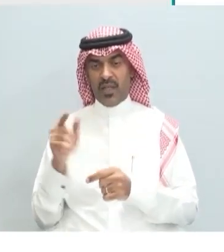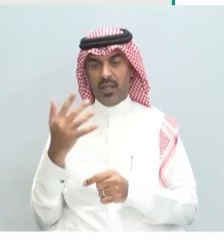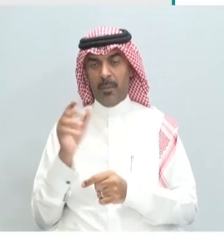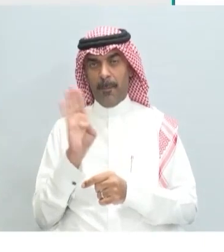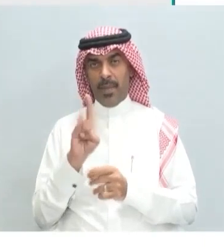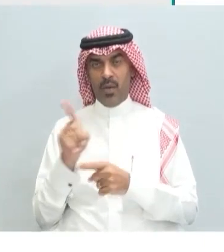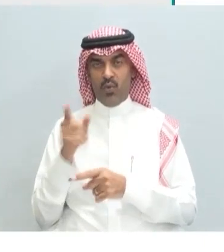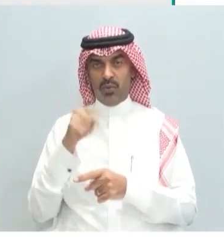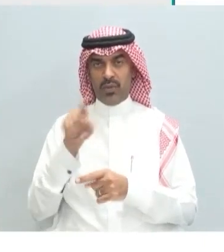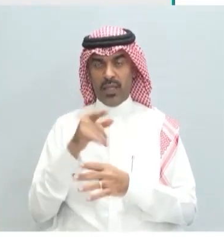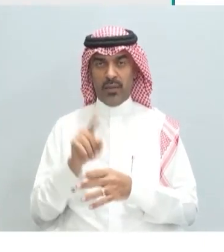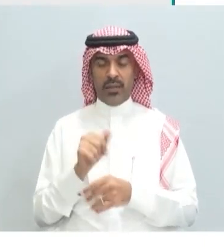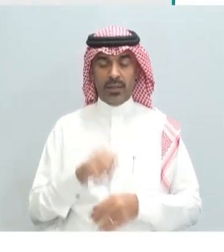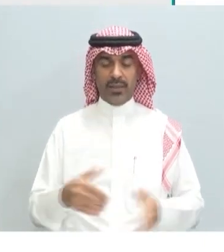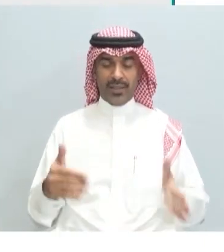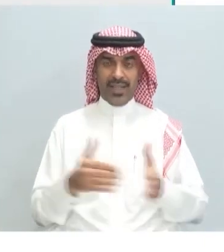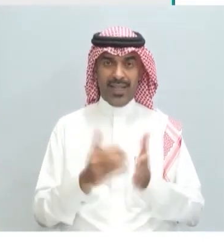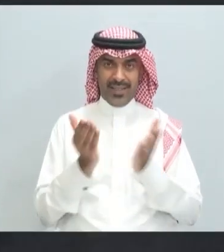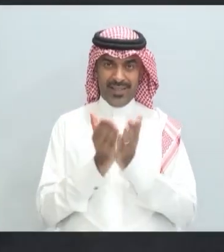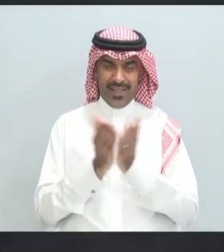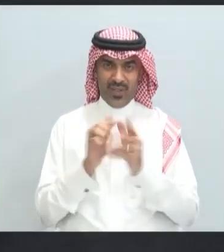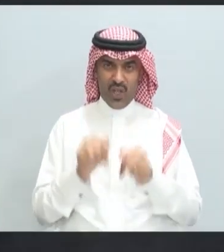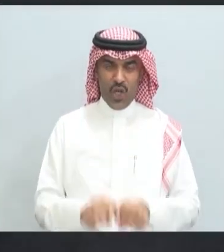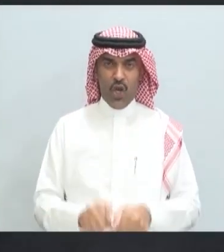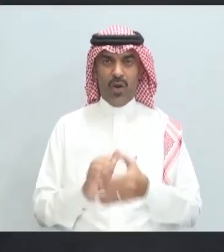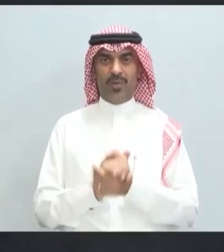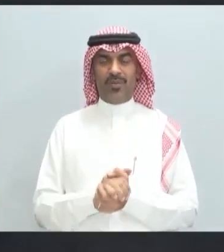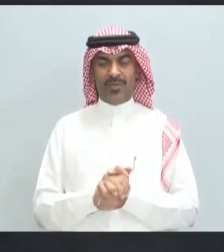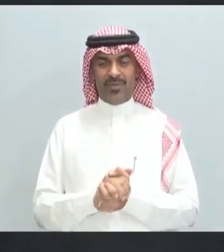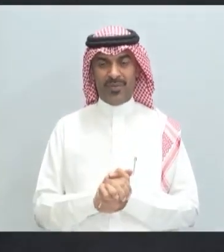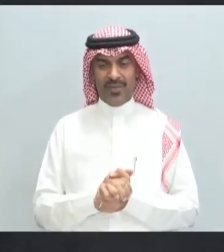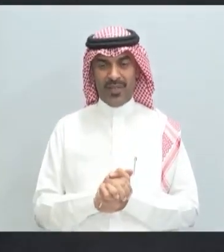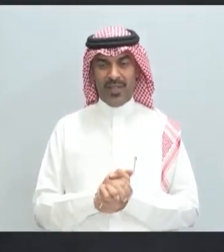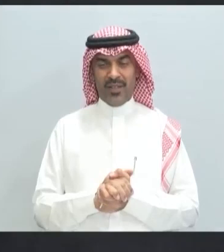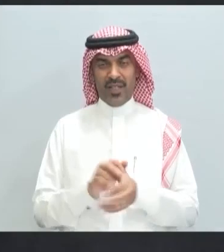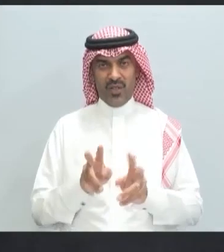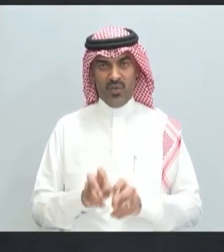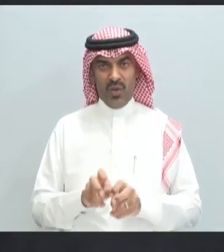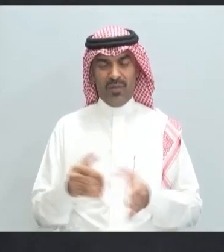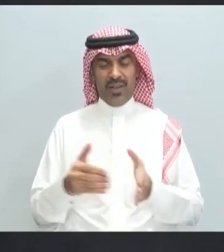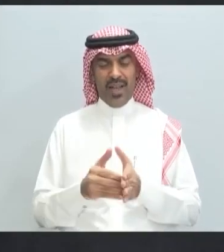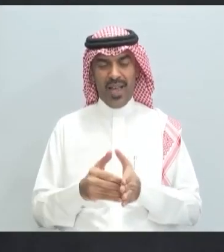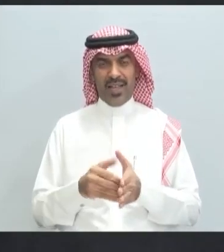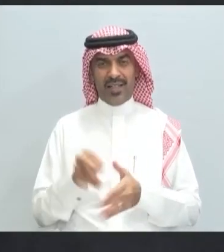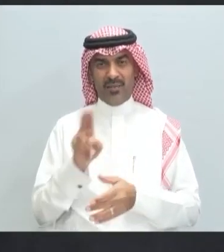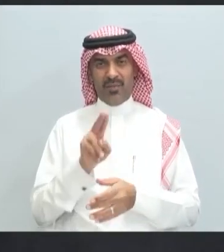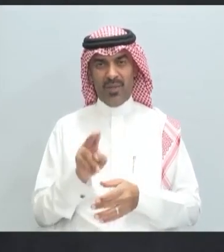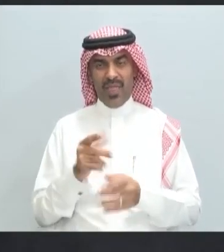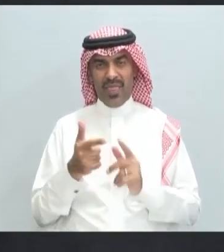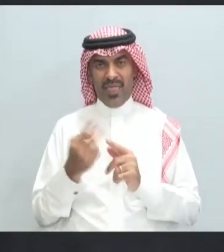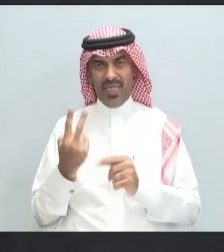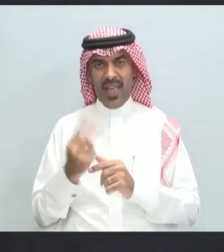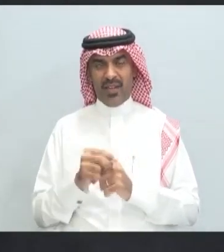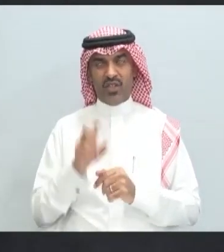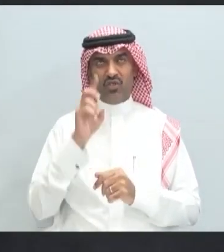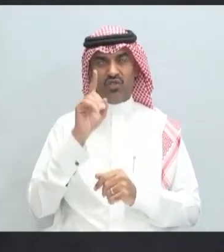ايها الاخوه الكرام والاخوات نكون وصلنا الى نهايه المطاف في درسنا لهذا اليوم نتوقف عند نهايه المثال الثاني وموعود